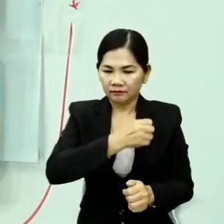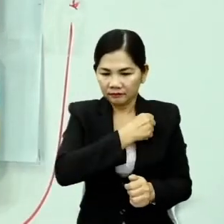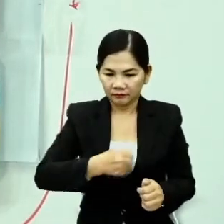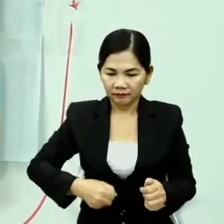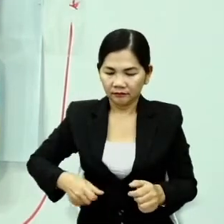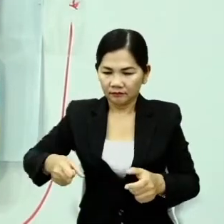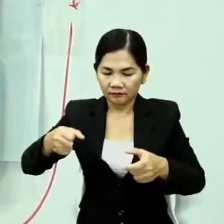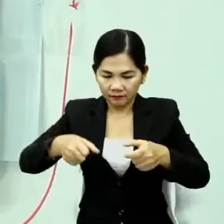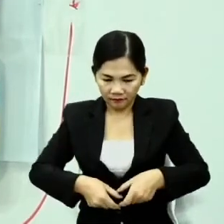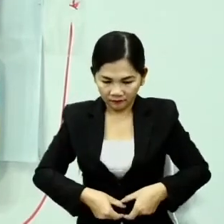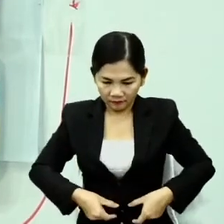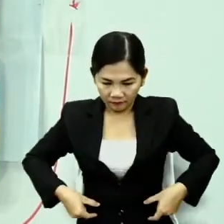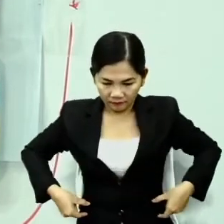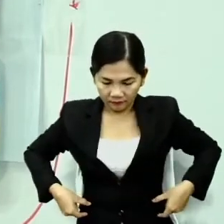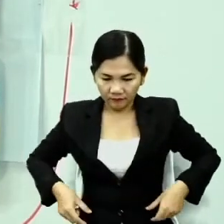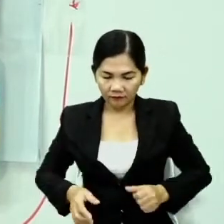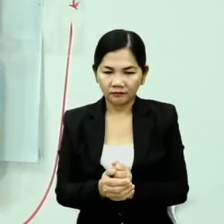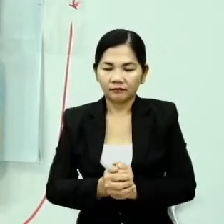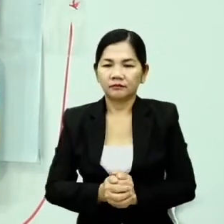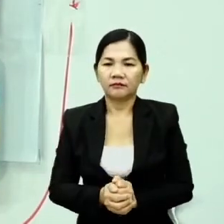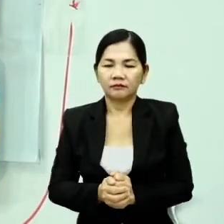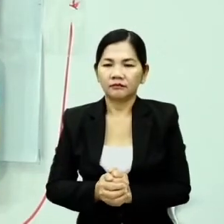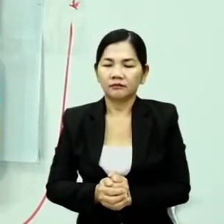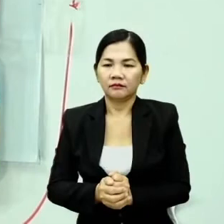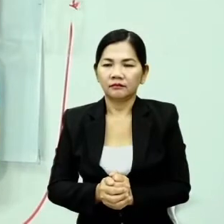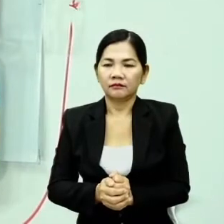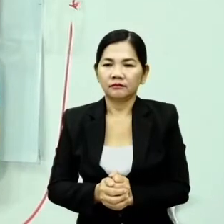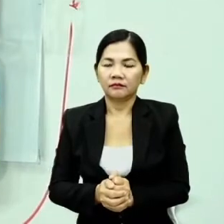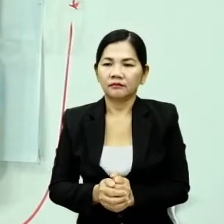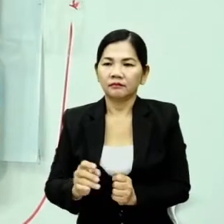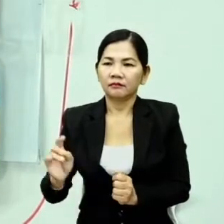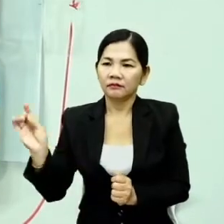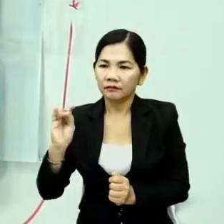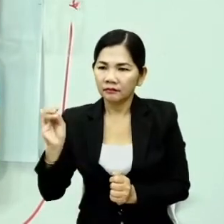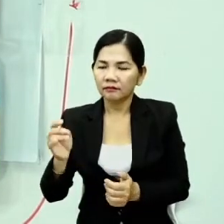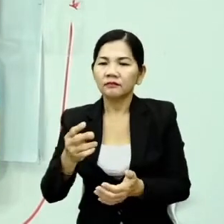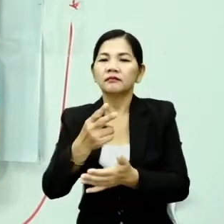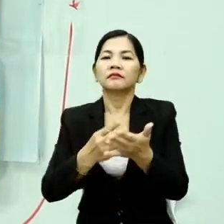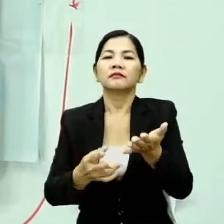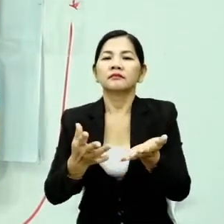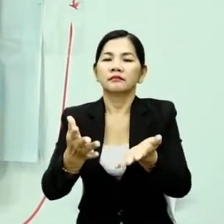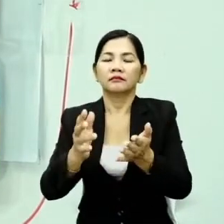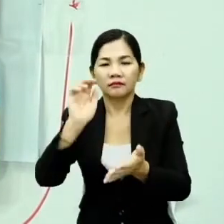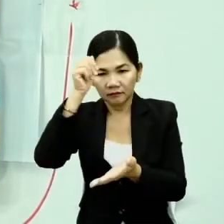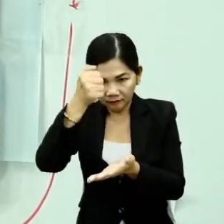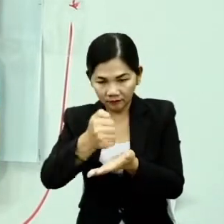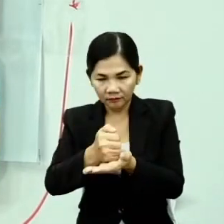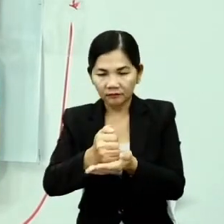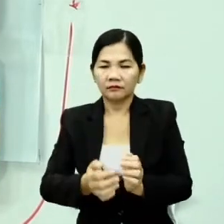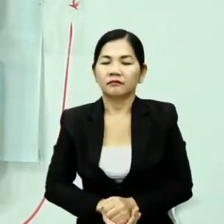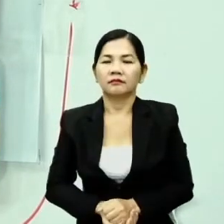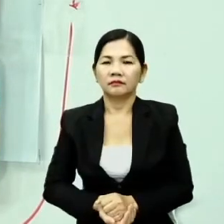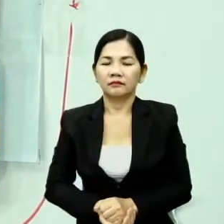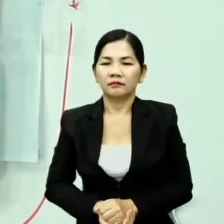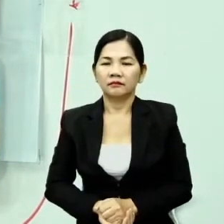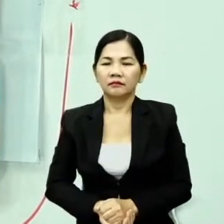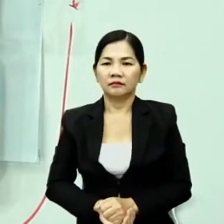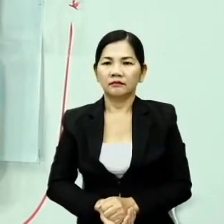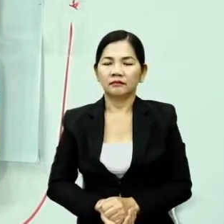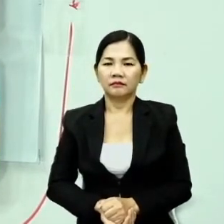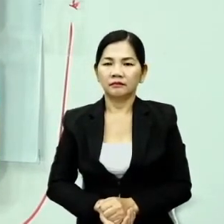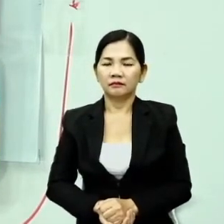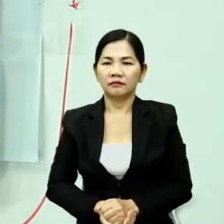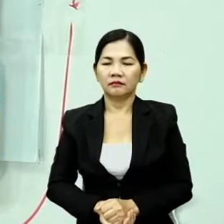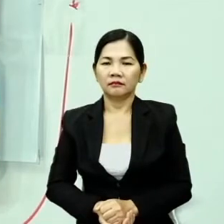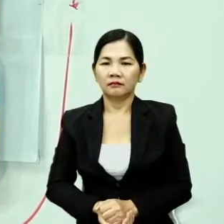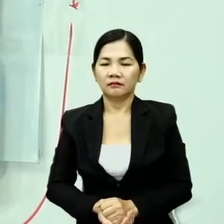sai cả bát nè cha ta sạt nó bị bắt đầu bị giàu vậy là tế cha con cất bằng tay mới con tam là giờ rụp hiệp nắng